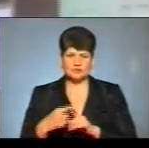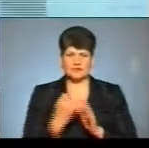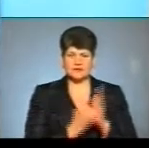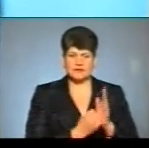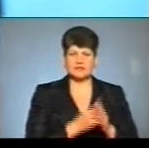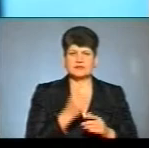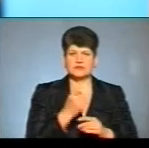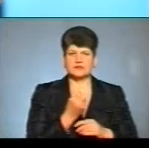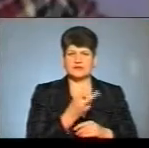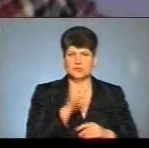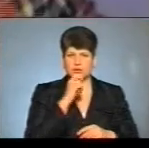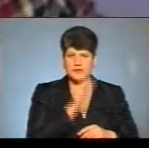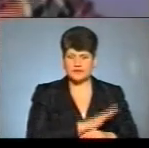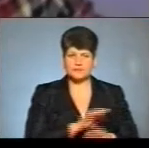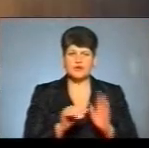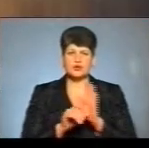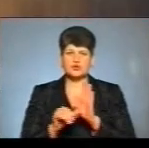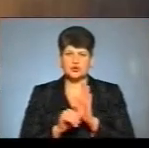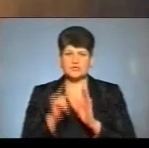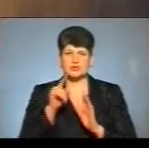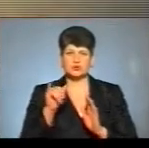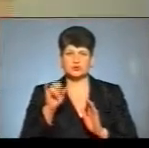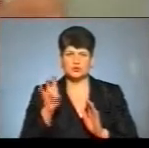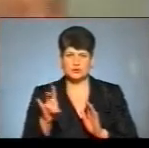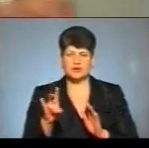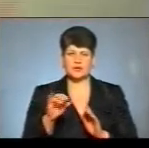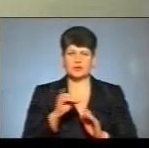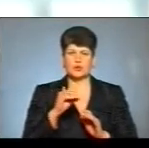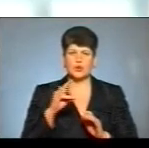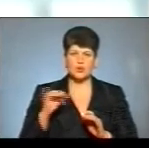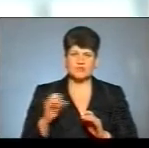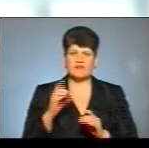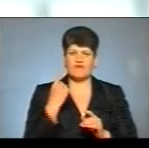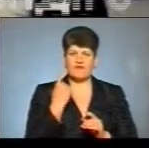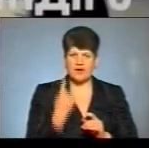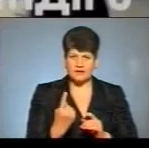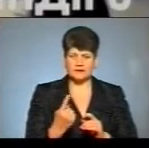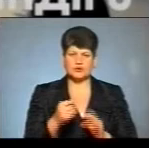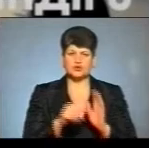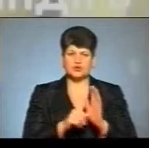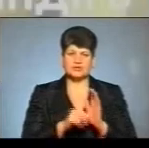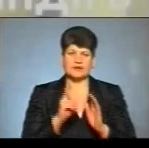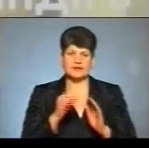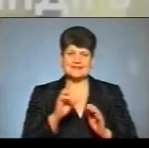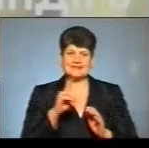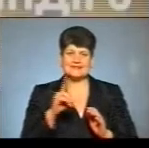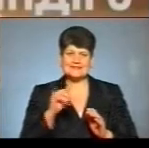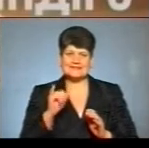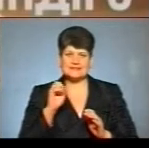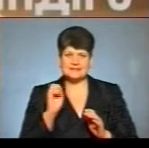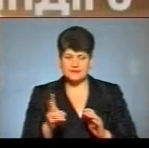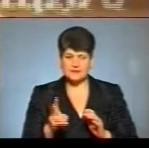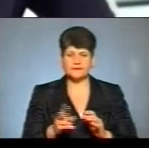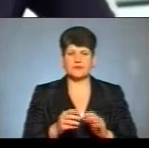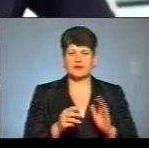«Україна». 6-й – канал «Зум» та «Ньюзван». 7-й клас – канал «Зік». 8-й – канали